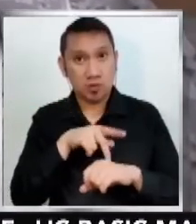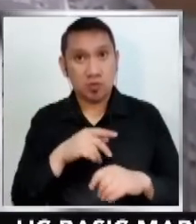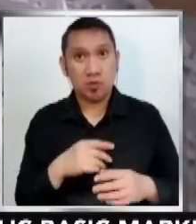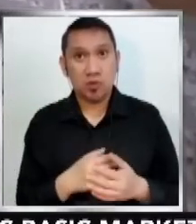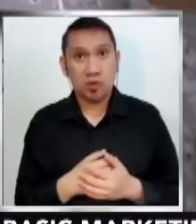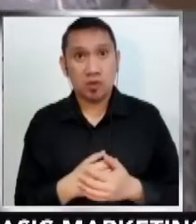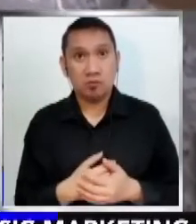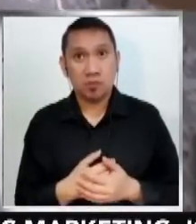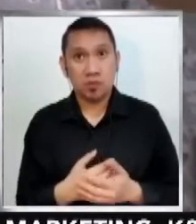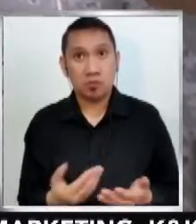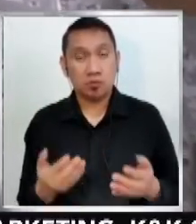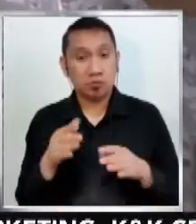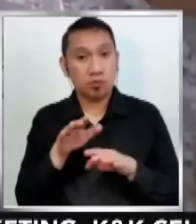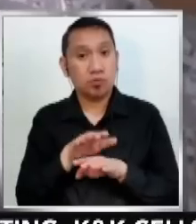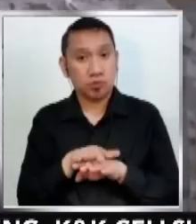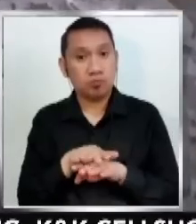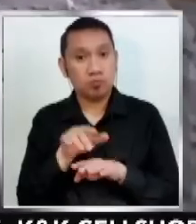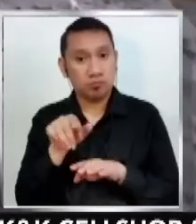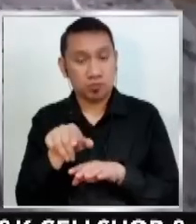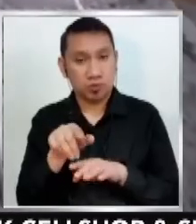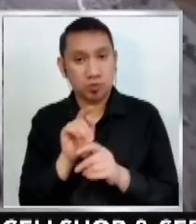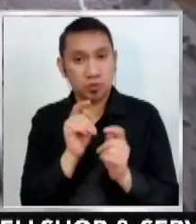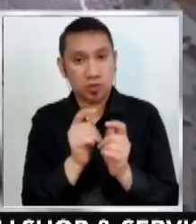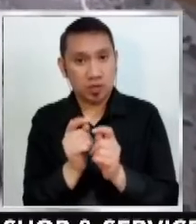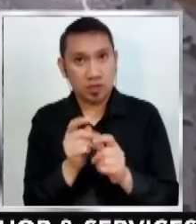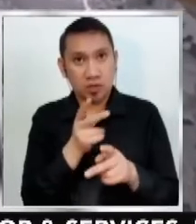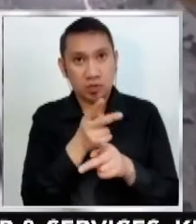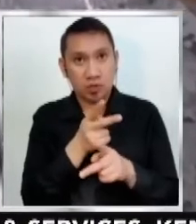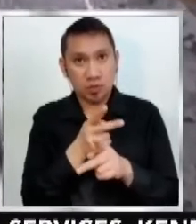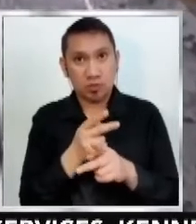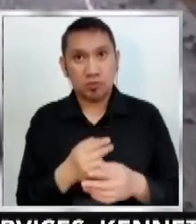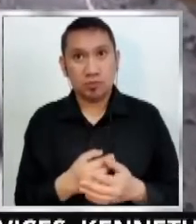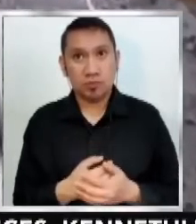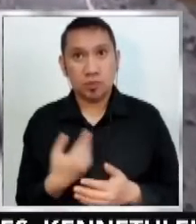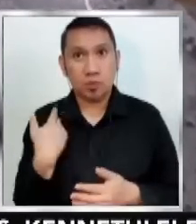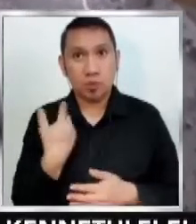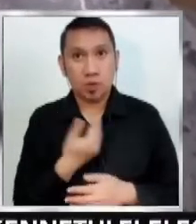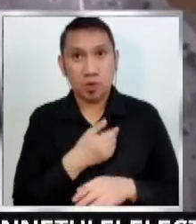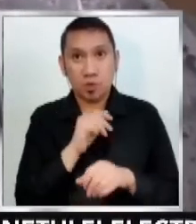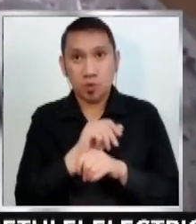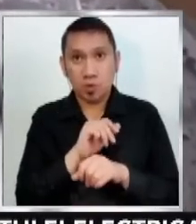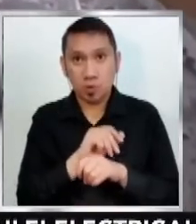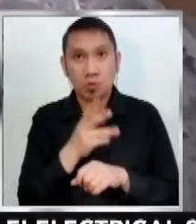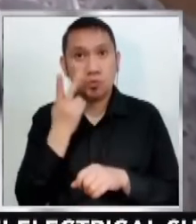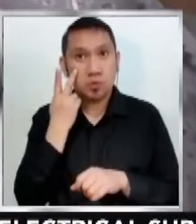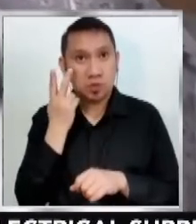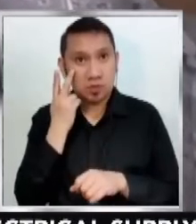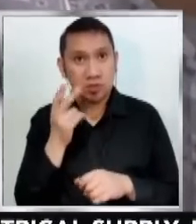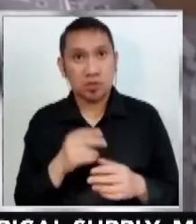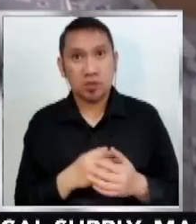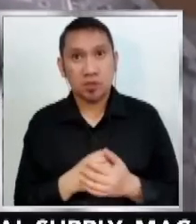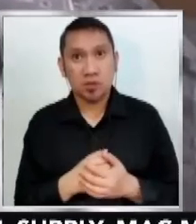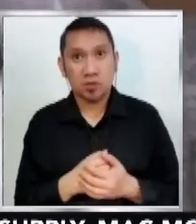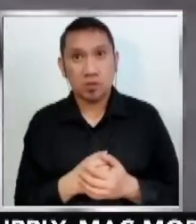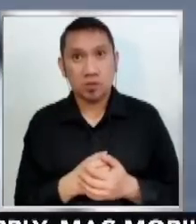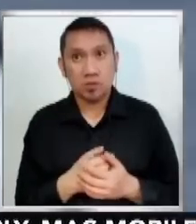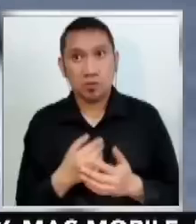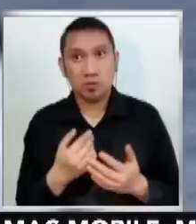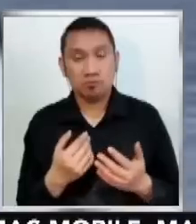in the maritime domain. We are working on that and we look forward to having the first of those patrols happen